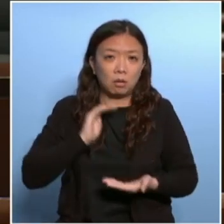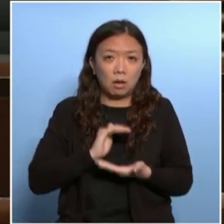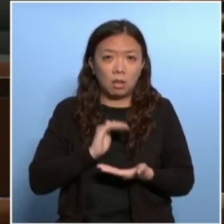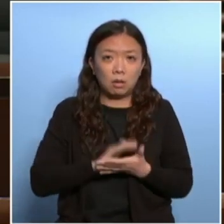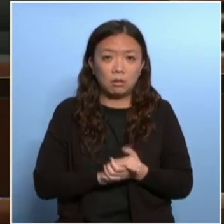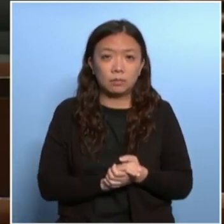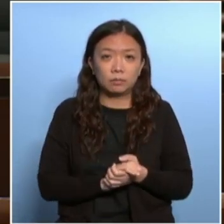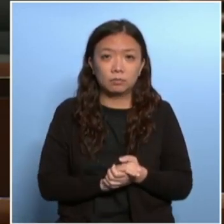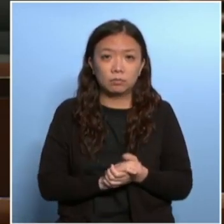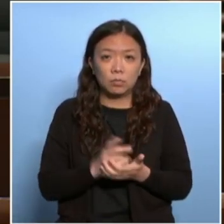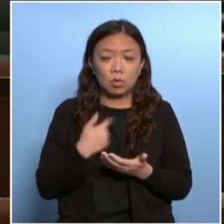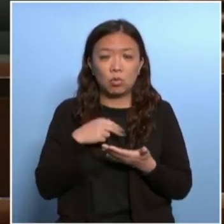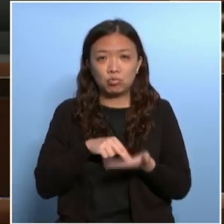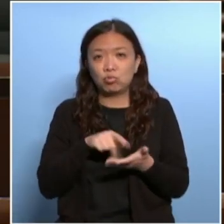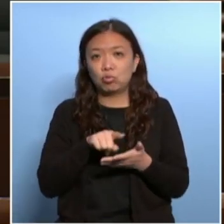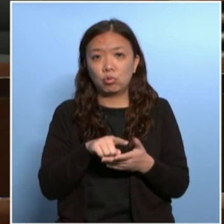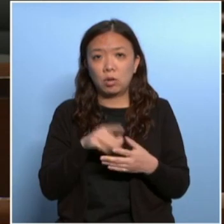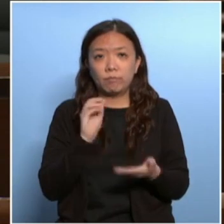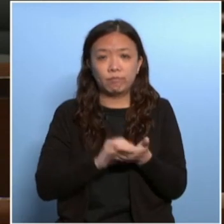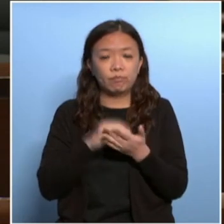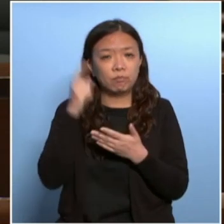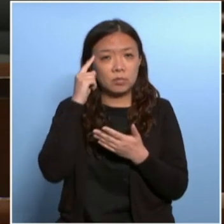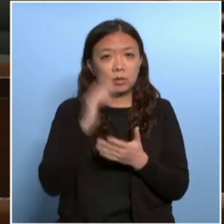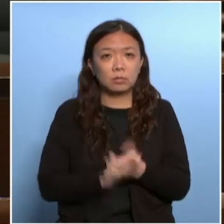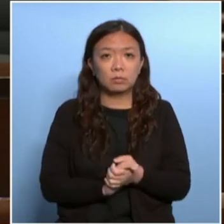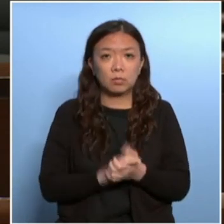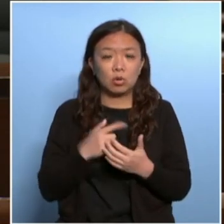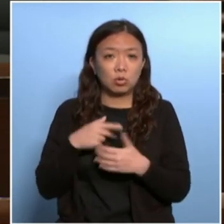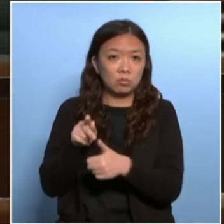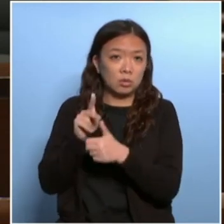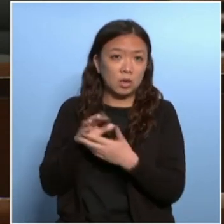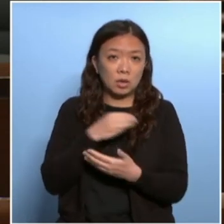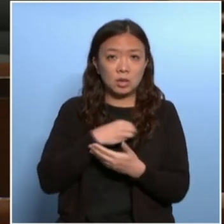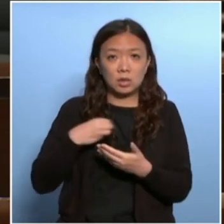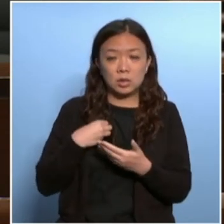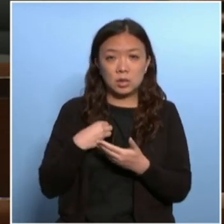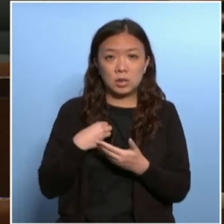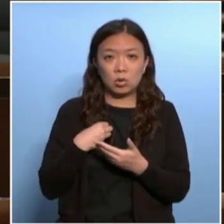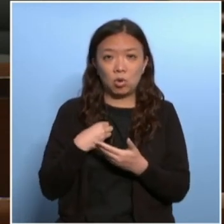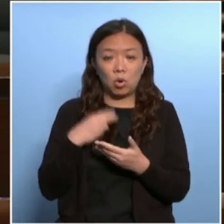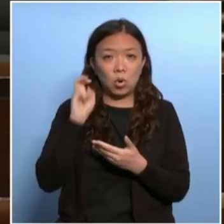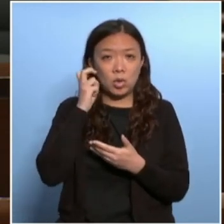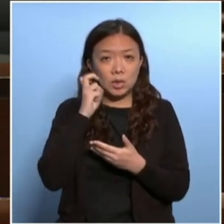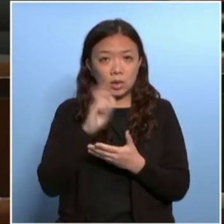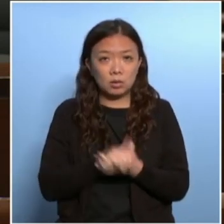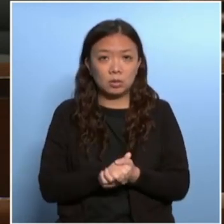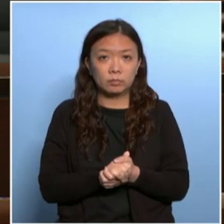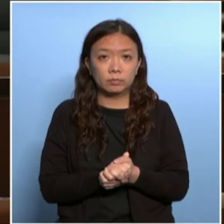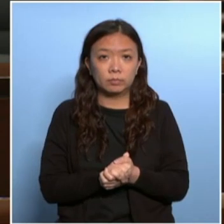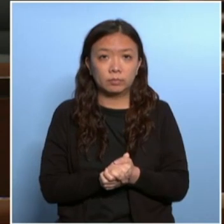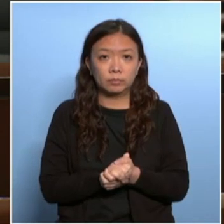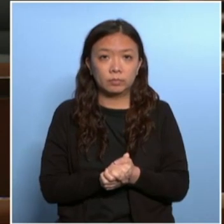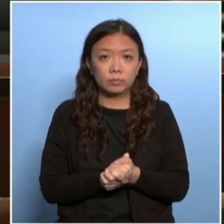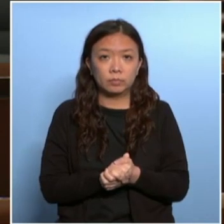它是由衷之言。我想引述一個醫學的研究呢，就是這樣的，